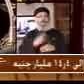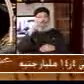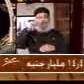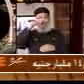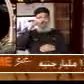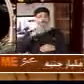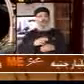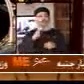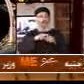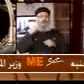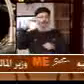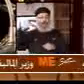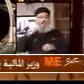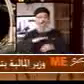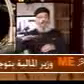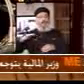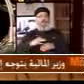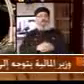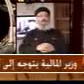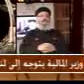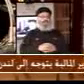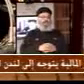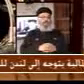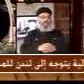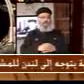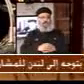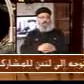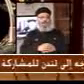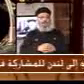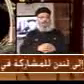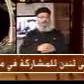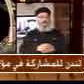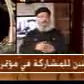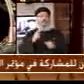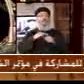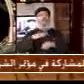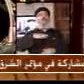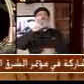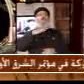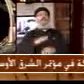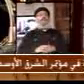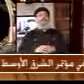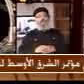الموجودين، وبالطبع ما عدا الرجال وما عدا النساء والأطفال، وأشبعهم من